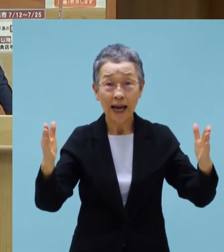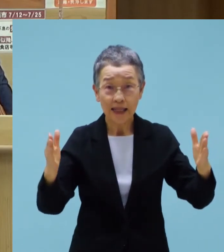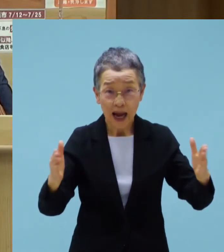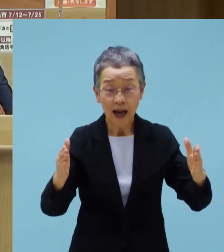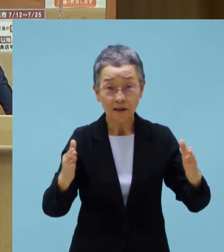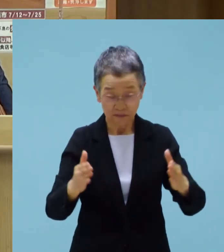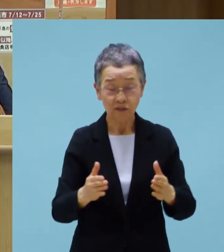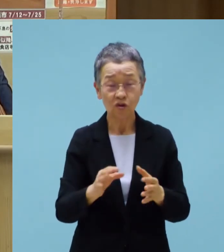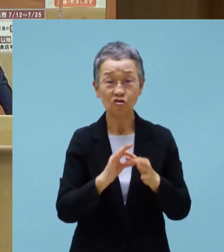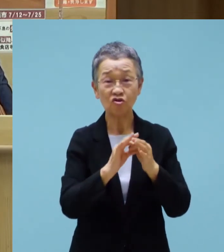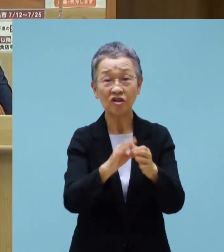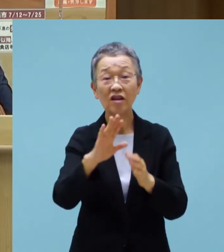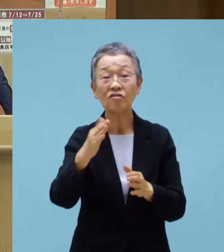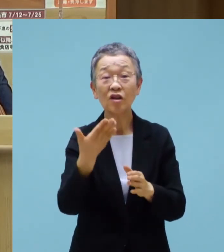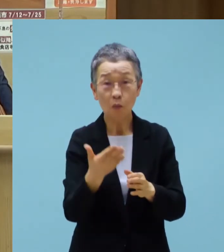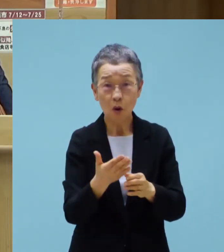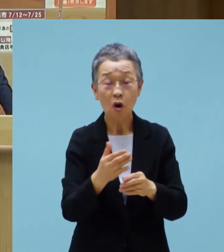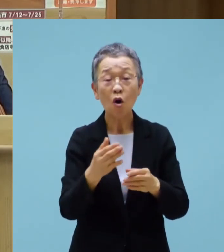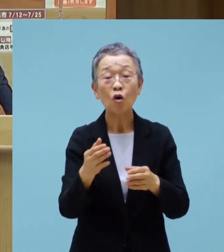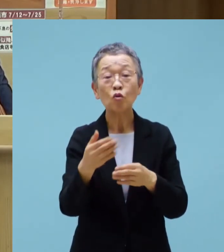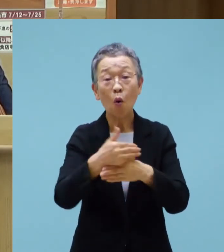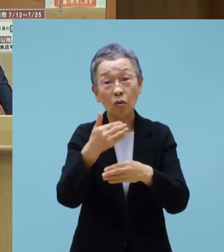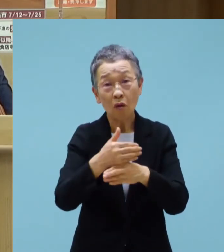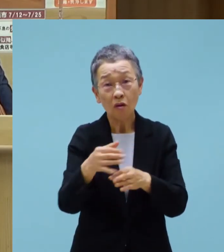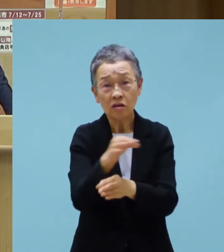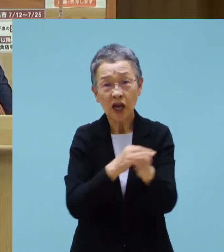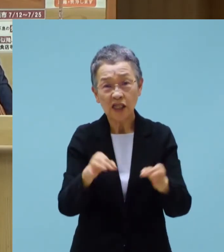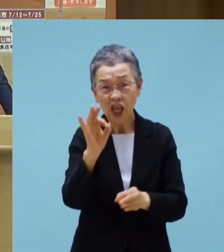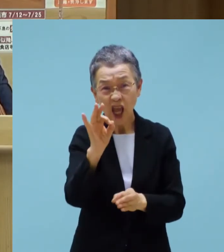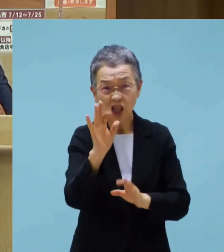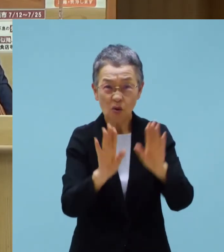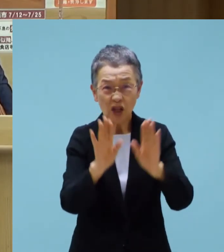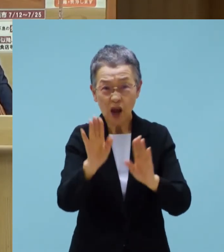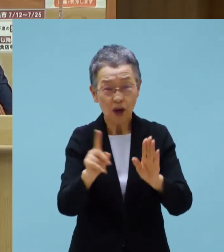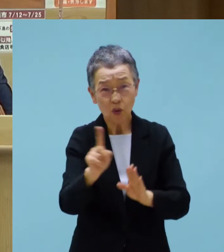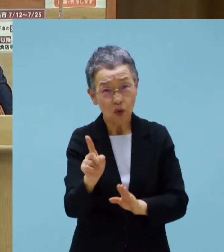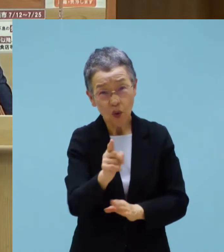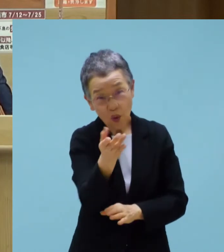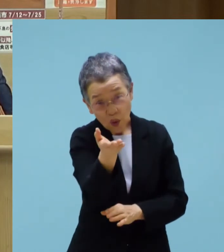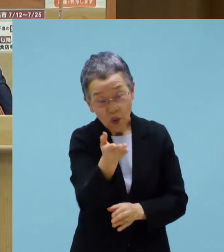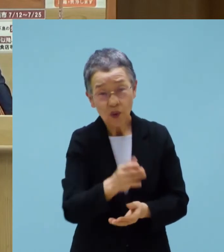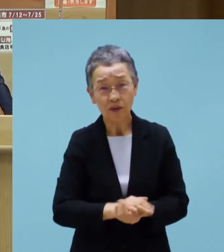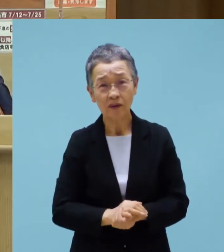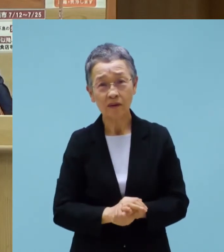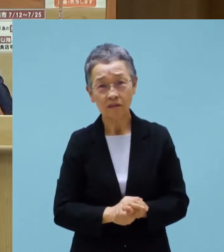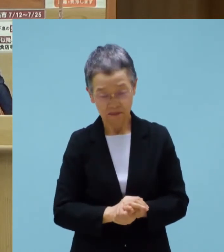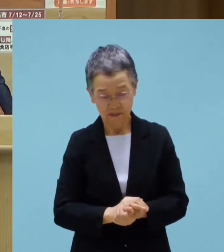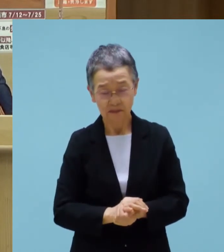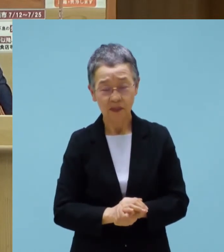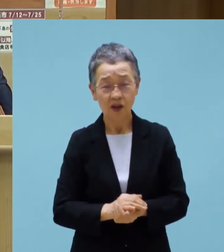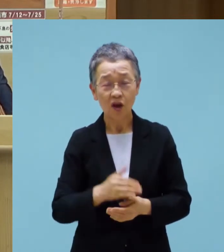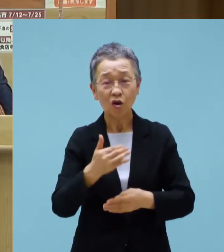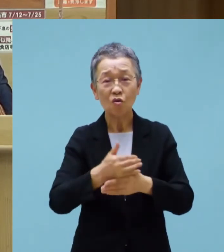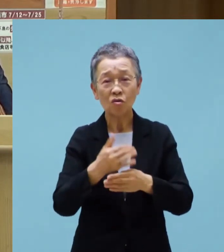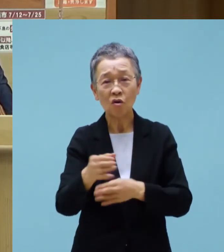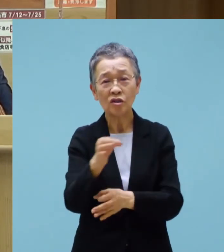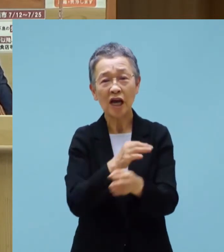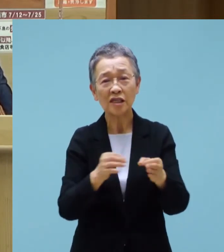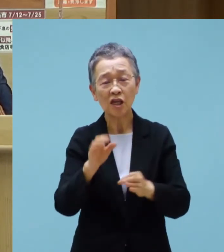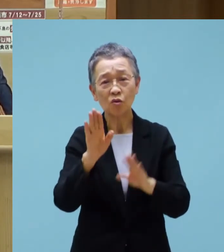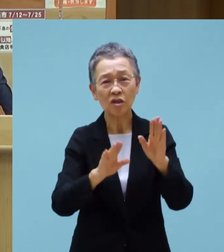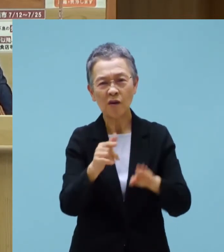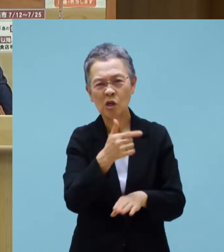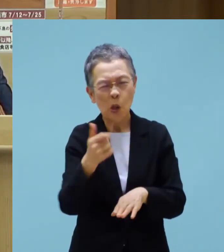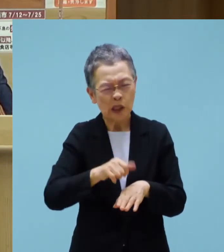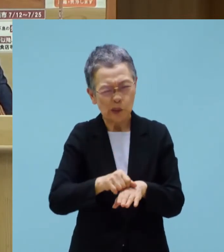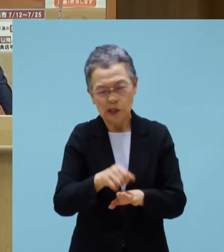ども、道の財政状況はどのように考えられているのか教えてください。 道の財政状況極めて厳しい状況になってます。